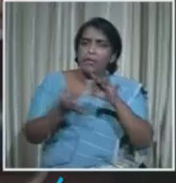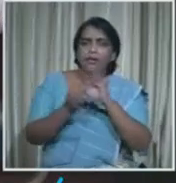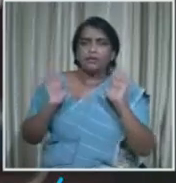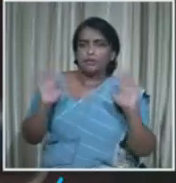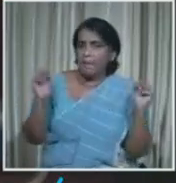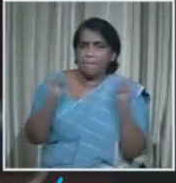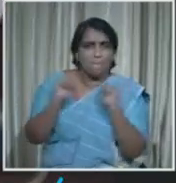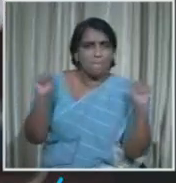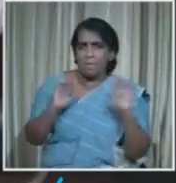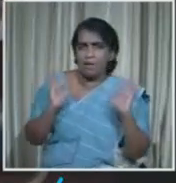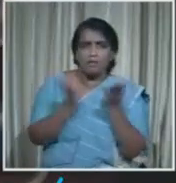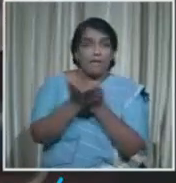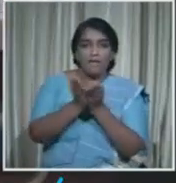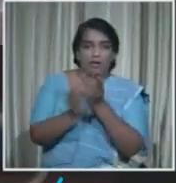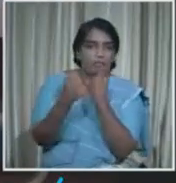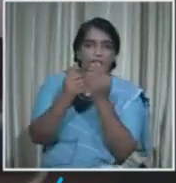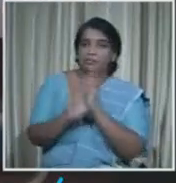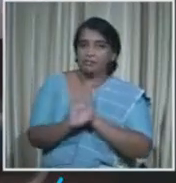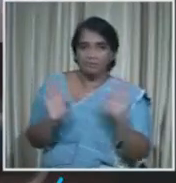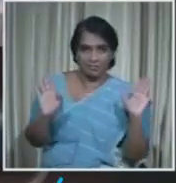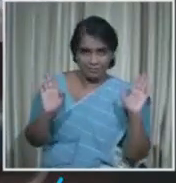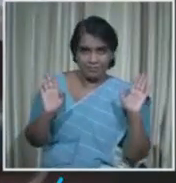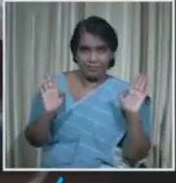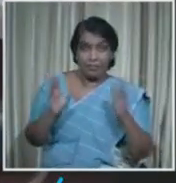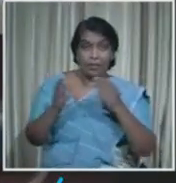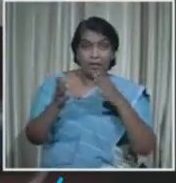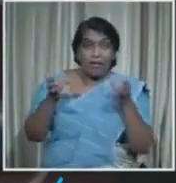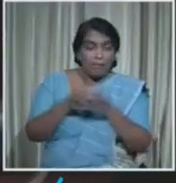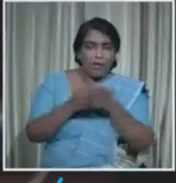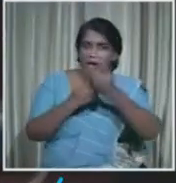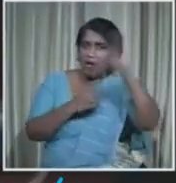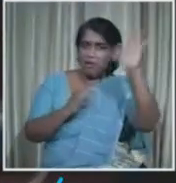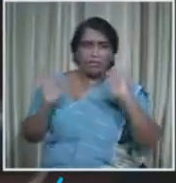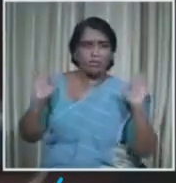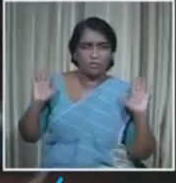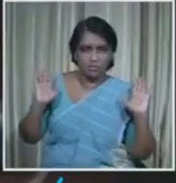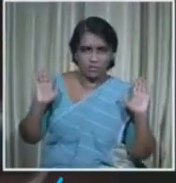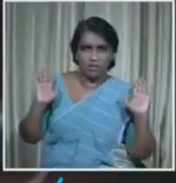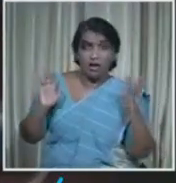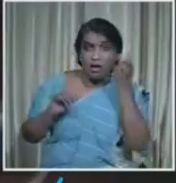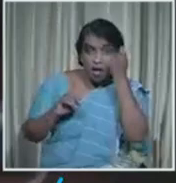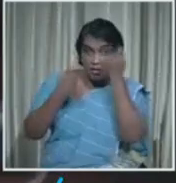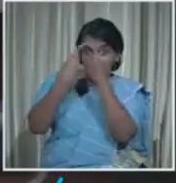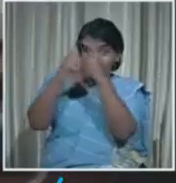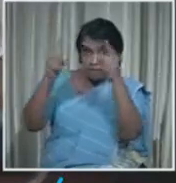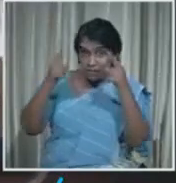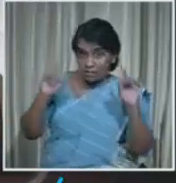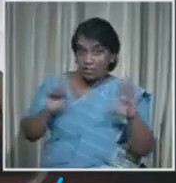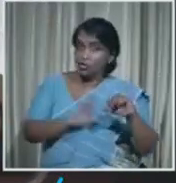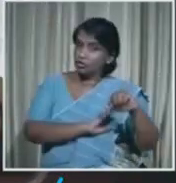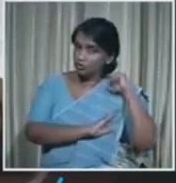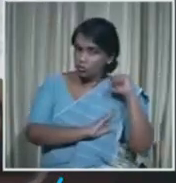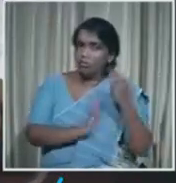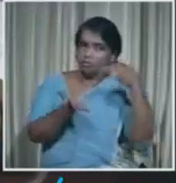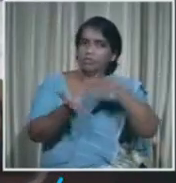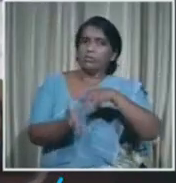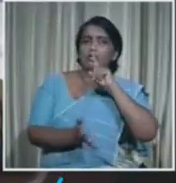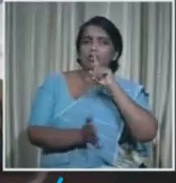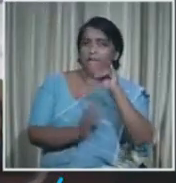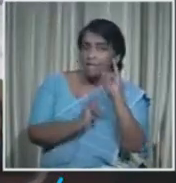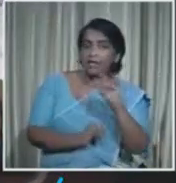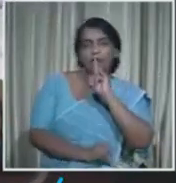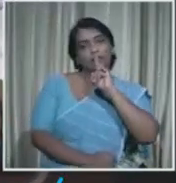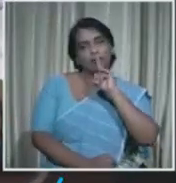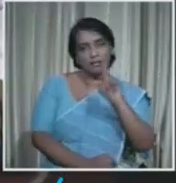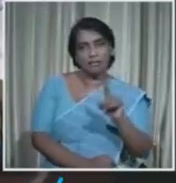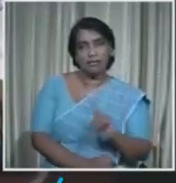වෙන්න එපා විනය පරීක්ෂණය ඉන්නේ නැහැ පක්ෂෙන් අස් කරන්නේ නැහැ විවිධ මත තියෙනවා නම් කොන්දක් තියෙනවා නම් නැගිටලා කියන්නේ මේක වැරදි කියලා